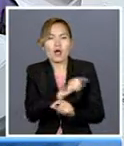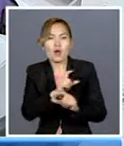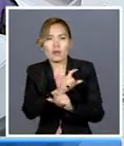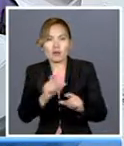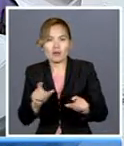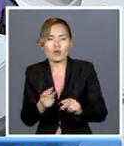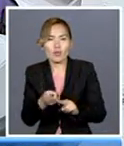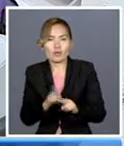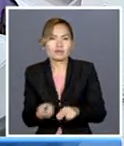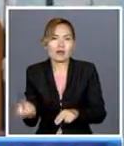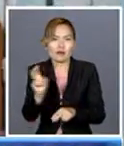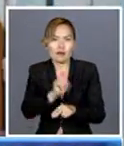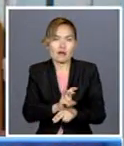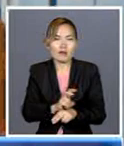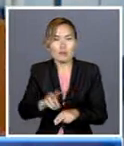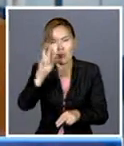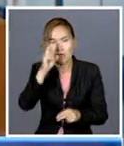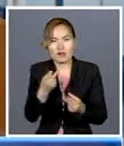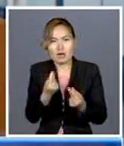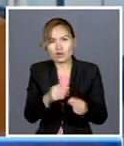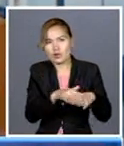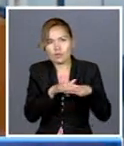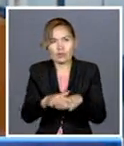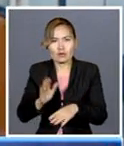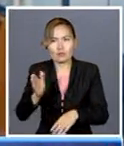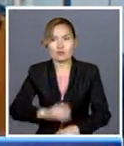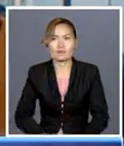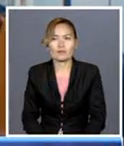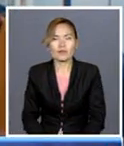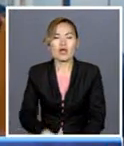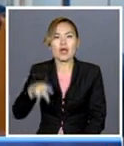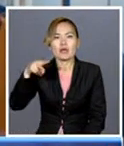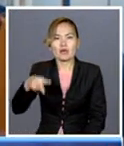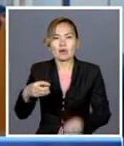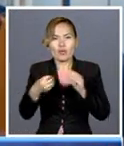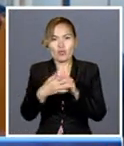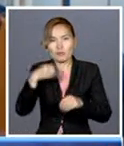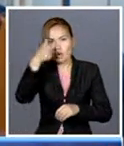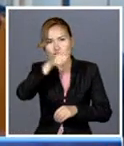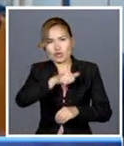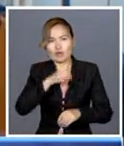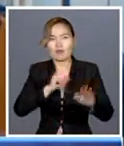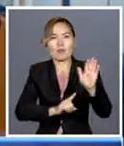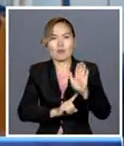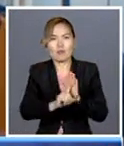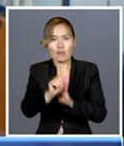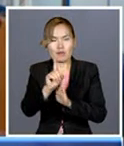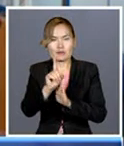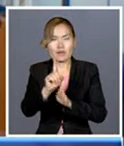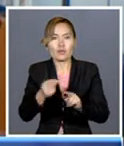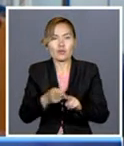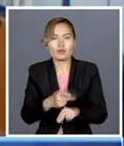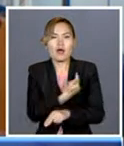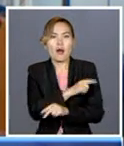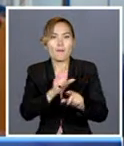осы емханаға құйылады. 2015 жылдан бері осы жерге тіркелгенмін. Таныстарым арқылы естідім, осы жерге тіркелдім. 16-да